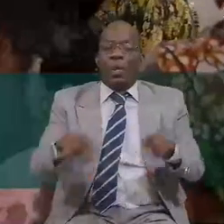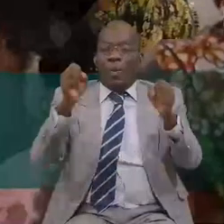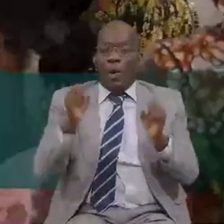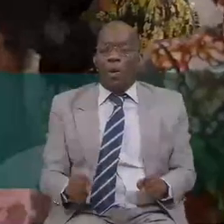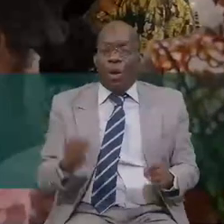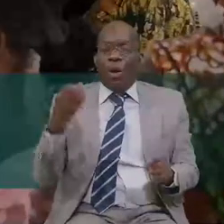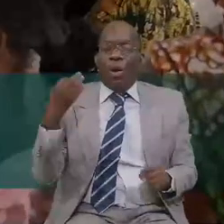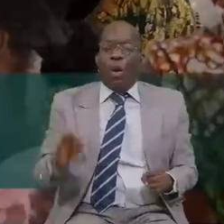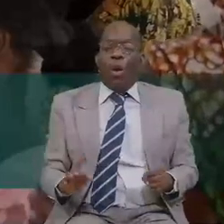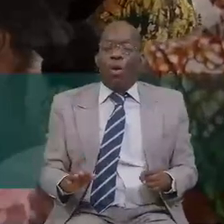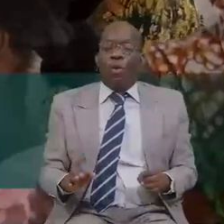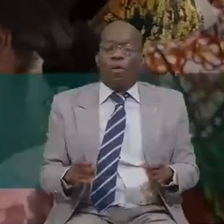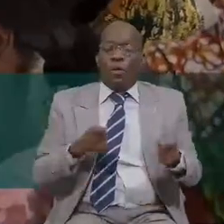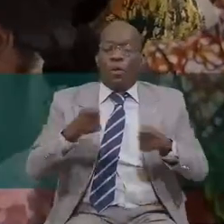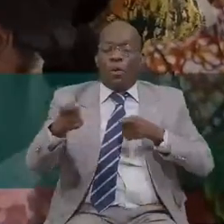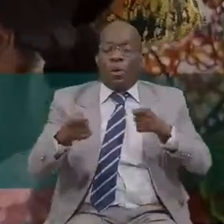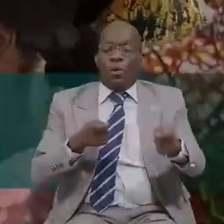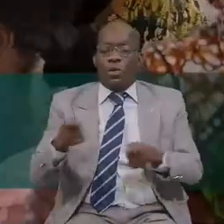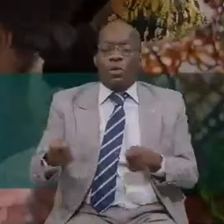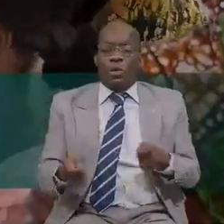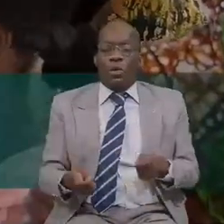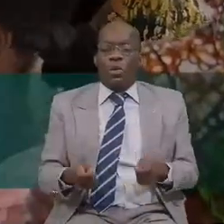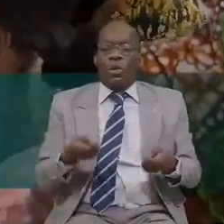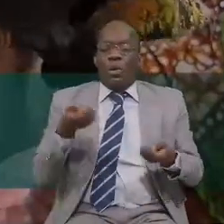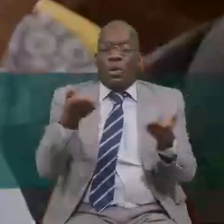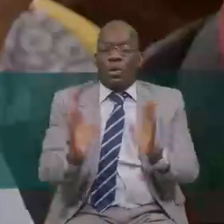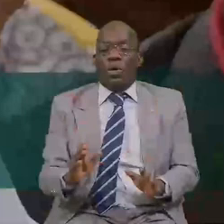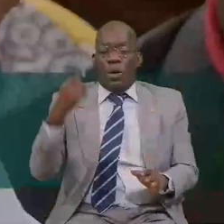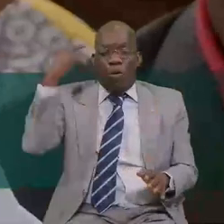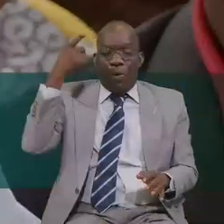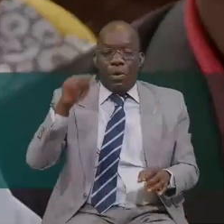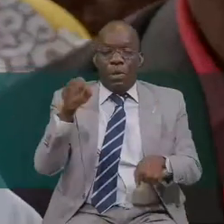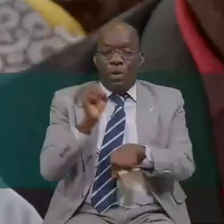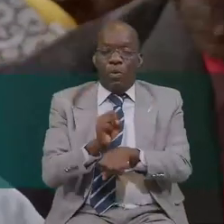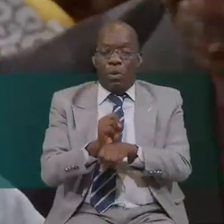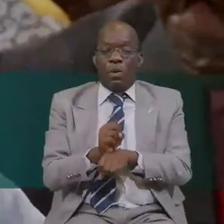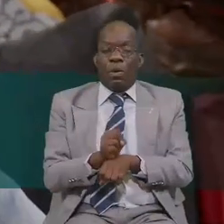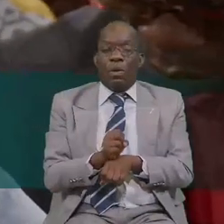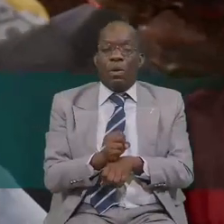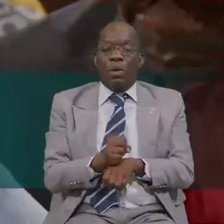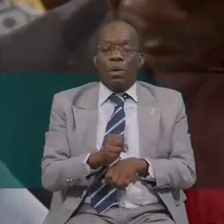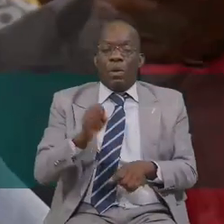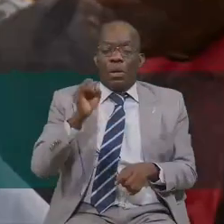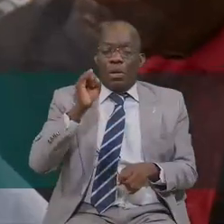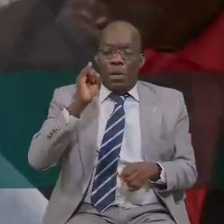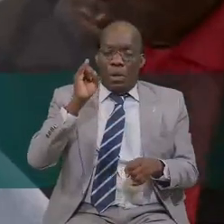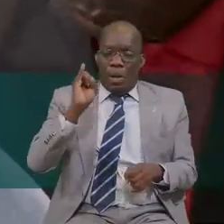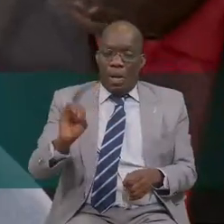Des langues, des serviteurs domptés pour la commission. Voyons Ésaïe au chapitre